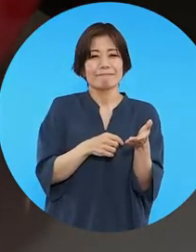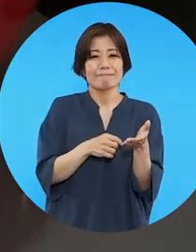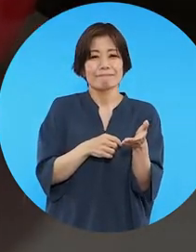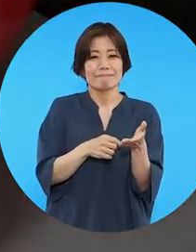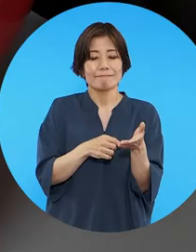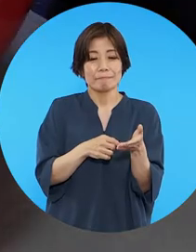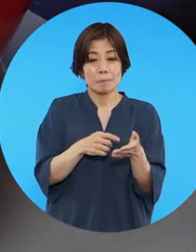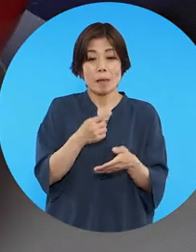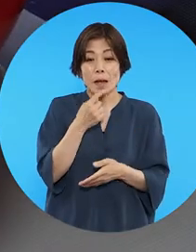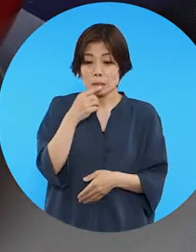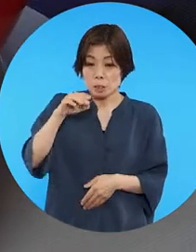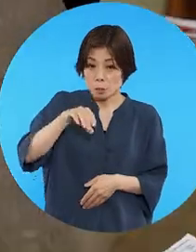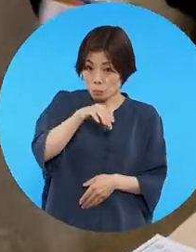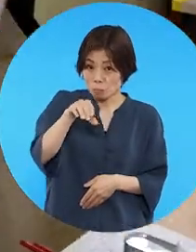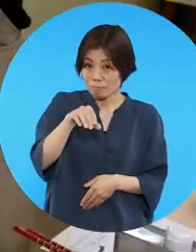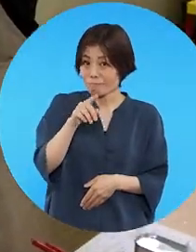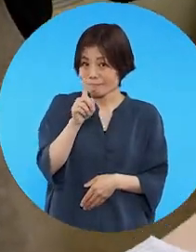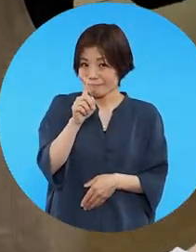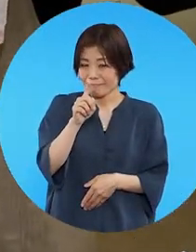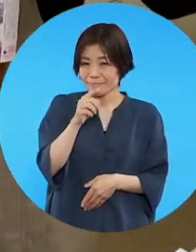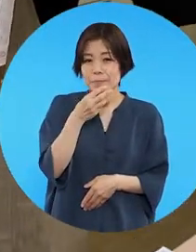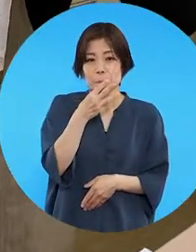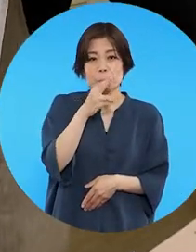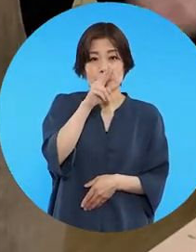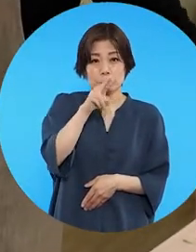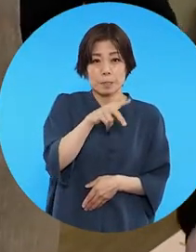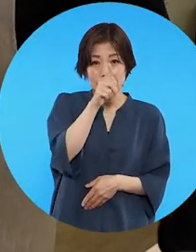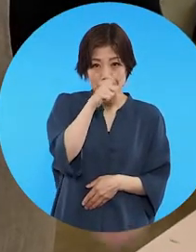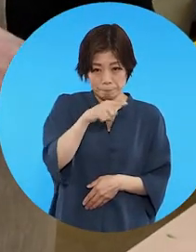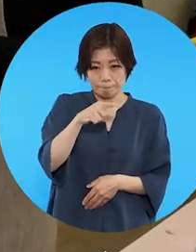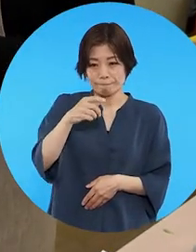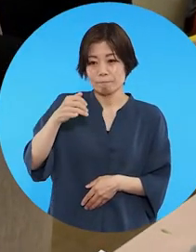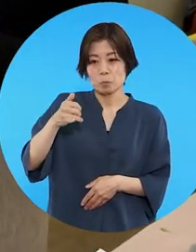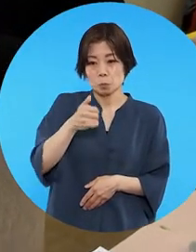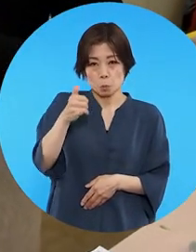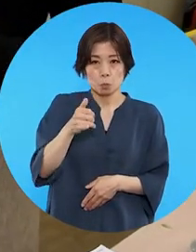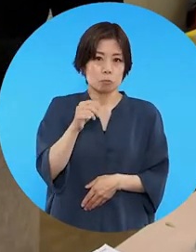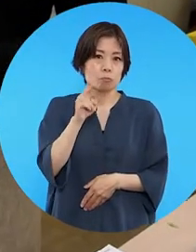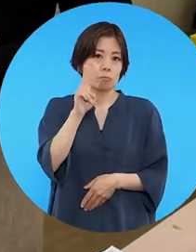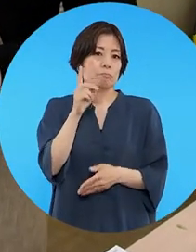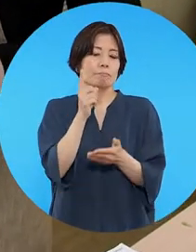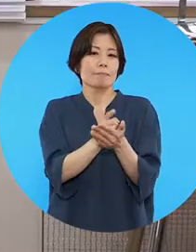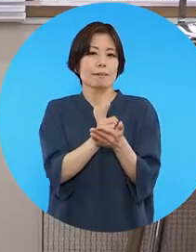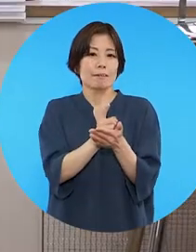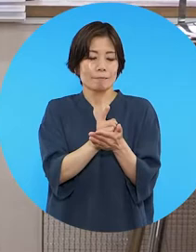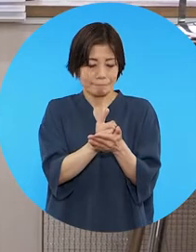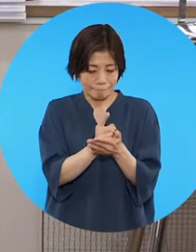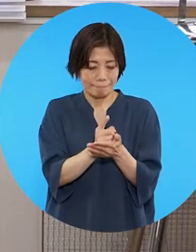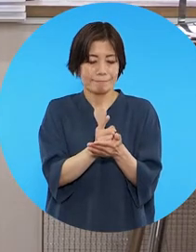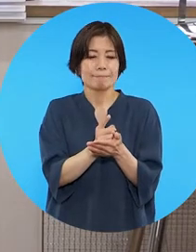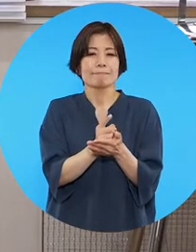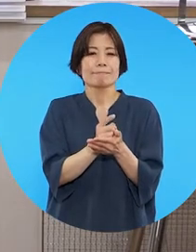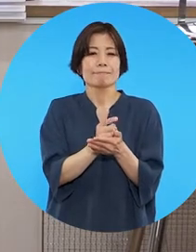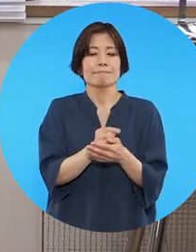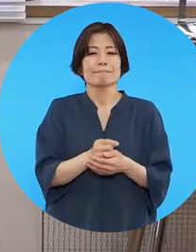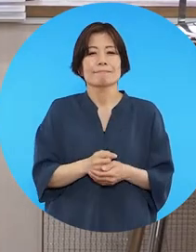で、今日の調味料はみりんとお醤油、この2つだけで作ります。